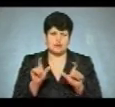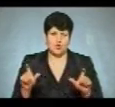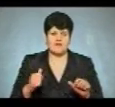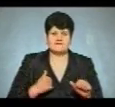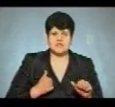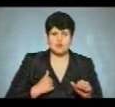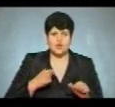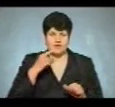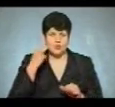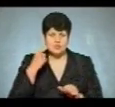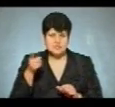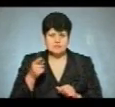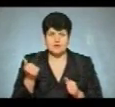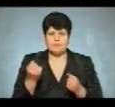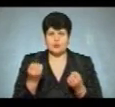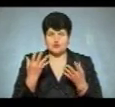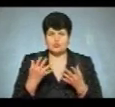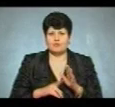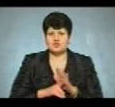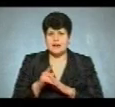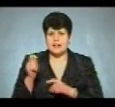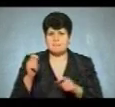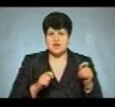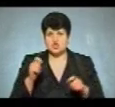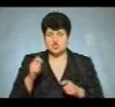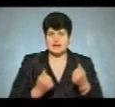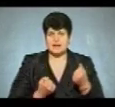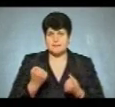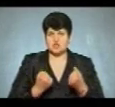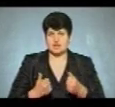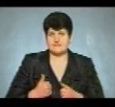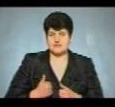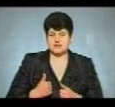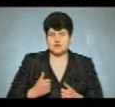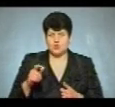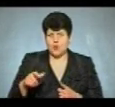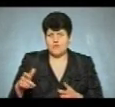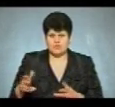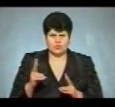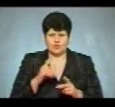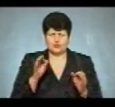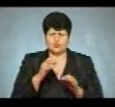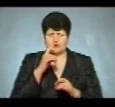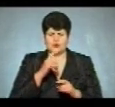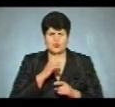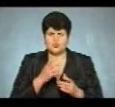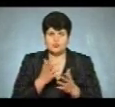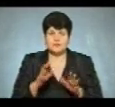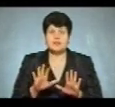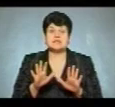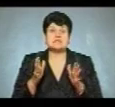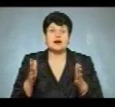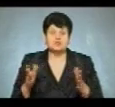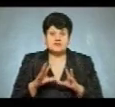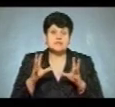військових російських, і туди просто почали приїжджати машини з військовими. Ніхто нічого не розумів, що як сталося